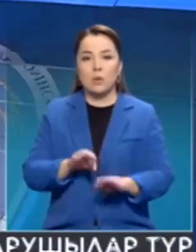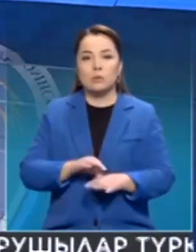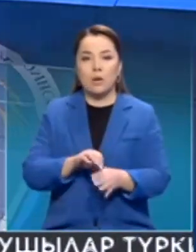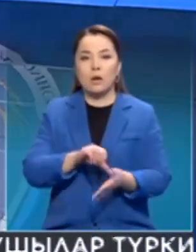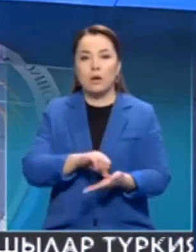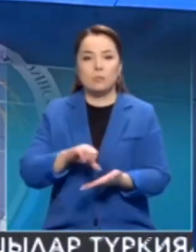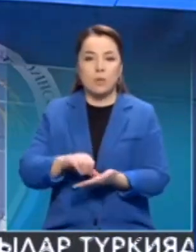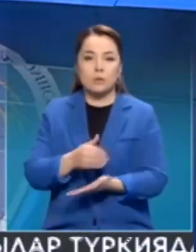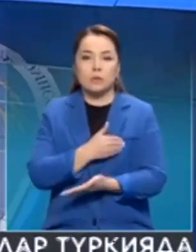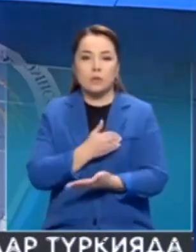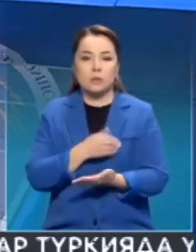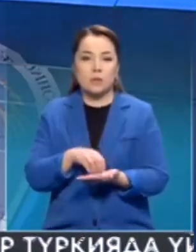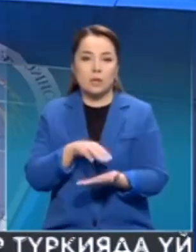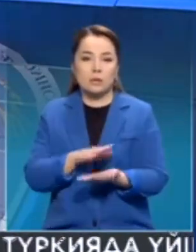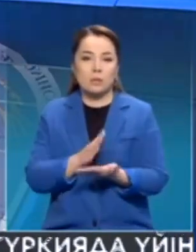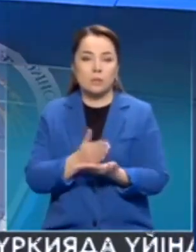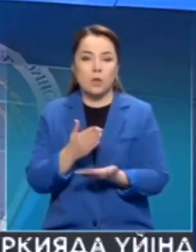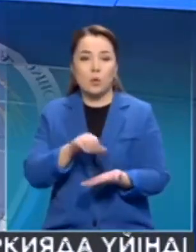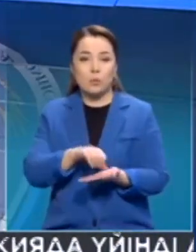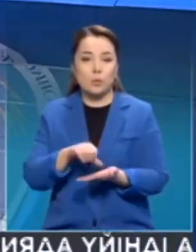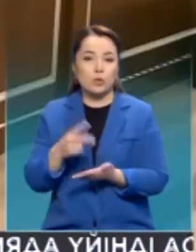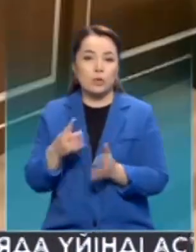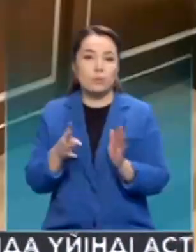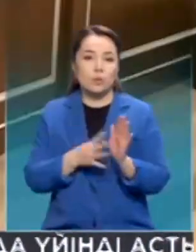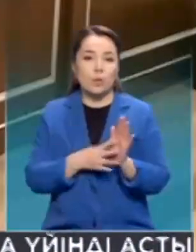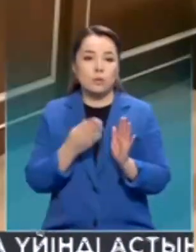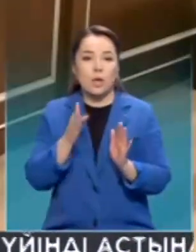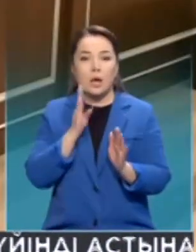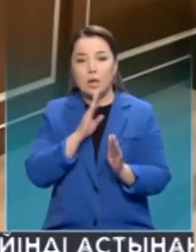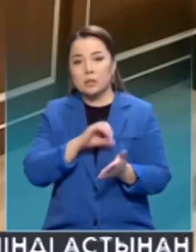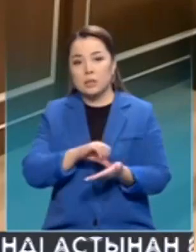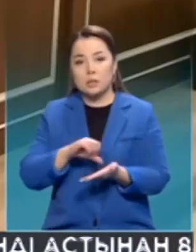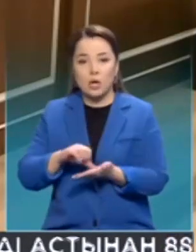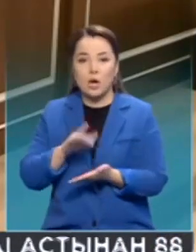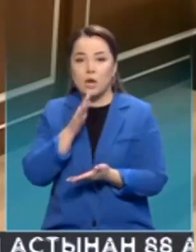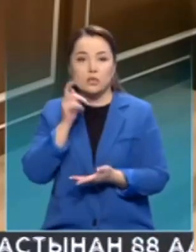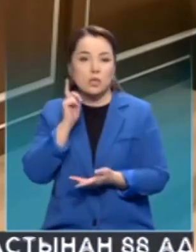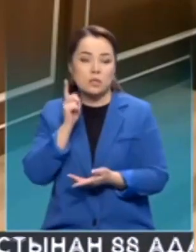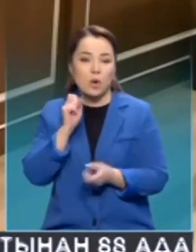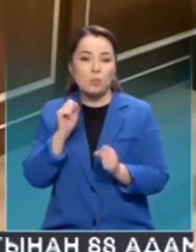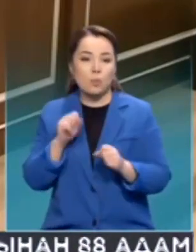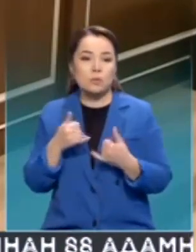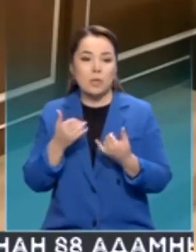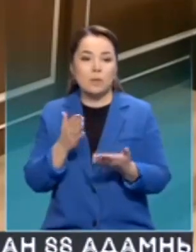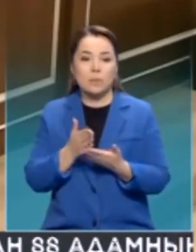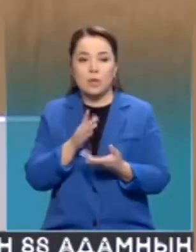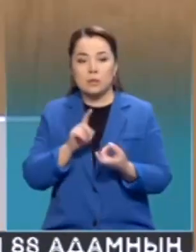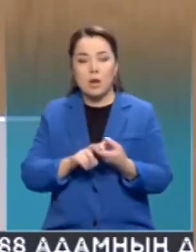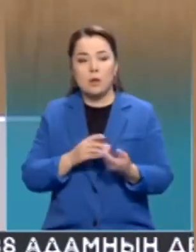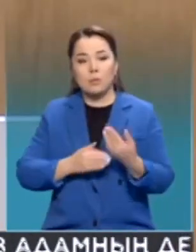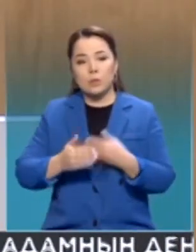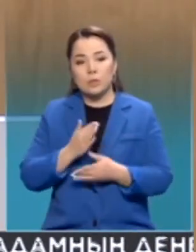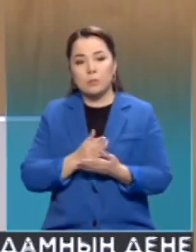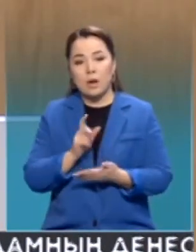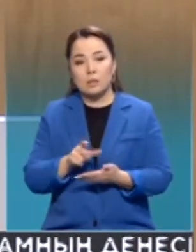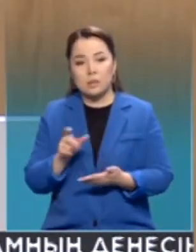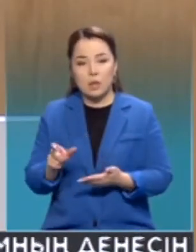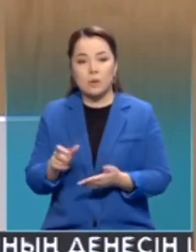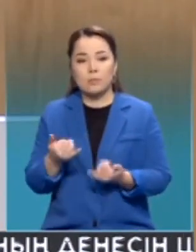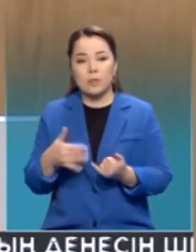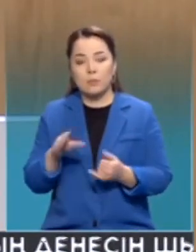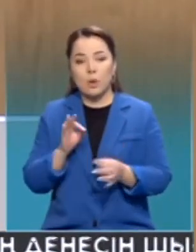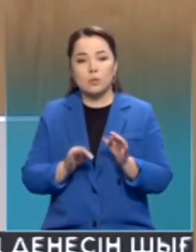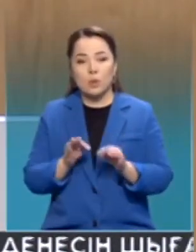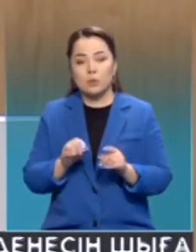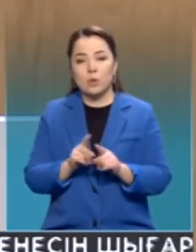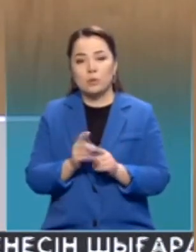білдірген азаматтарды тіркеді. Үміткерлердің 29-ы әйелдер, жастар мен мүмкіндігі бар адамдар, мүгедектігі бар адамдар. Квота